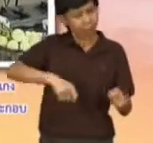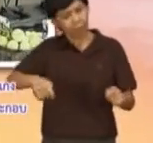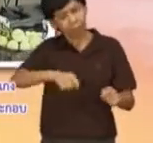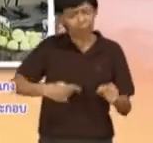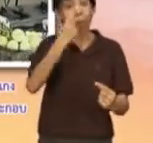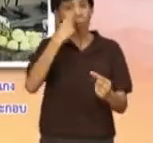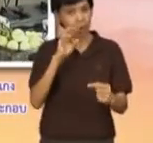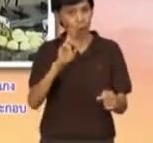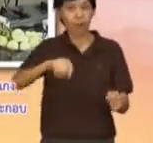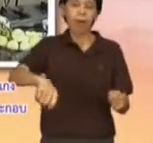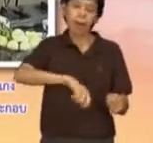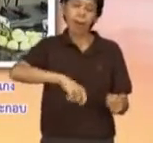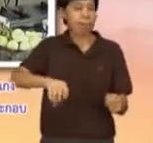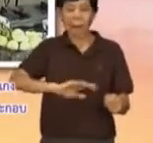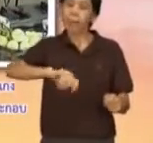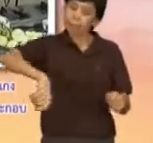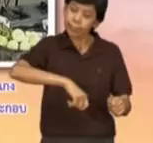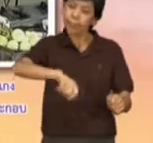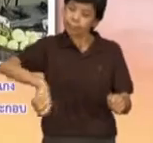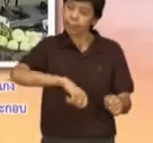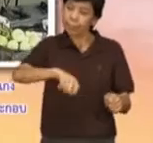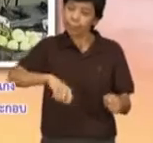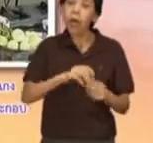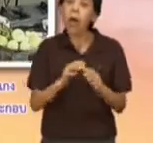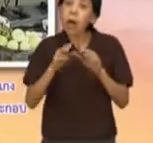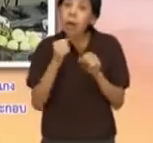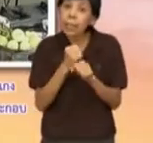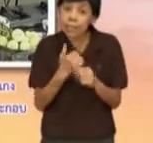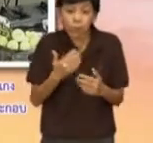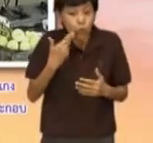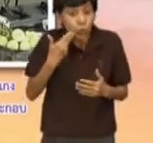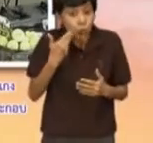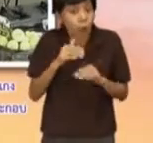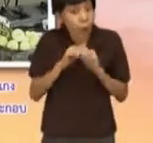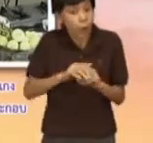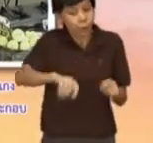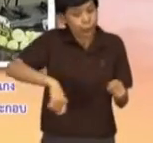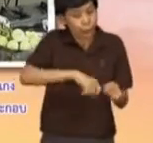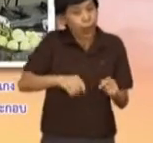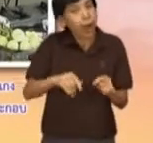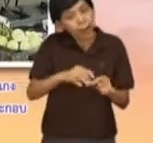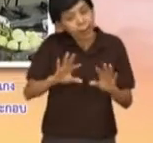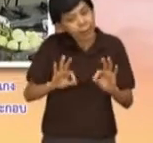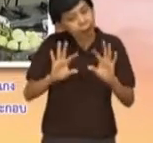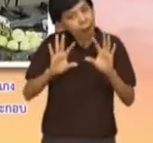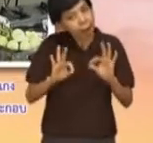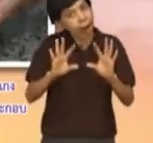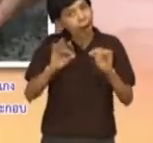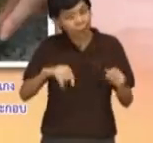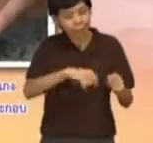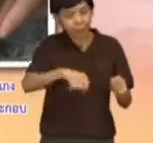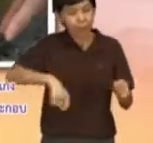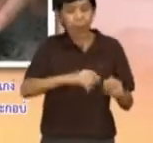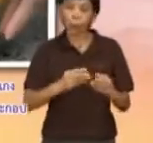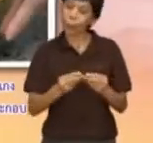ขึ้นหน้าแล้ว ลักษณะของเครื่องแกงตอนนี้ก็เหลวๆขึ้นนะคะเพราะว่าจากที่เมื่อกี้หนืด